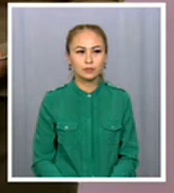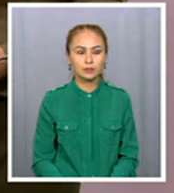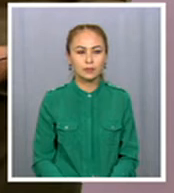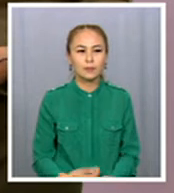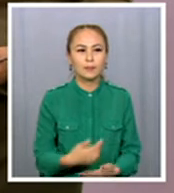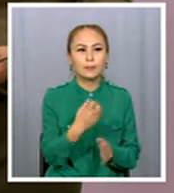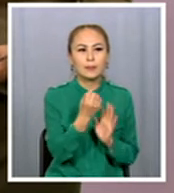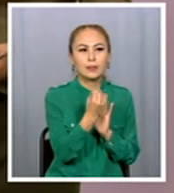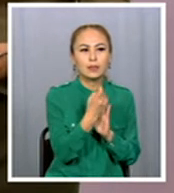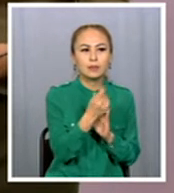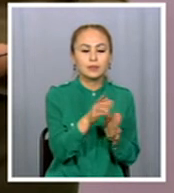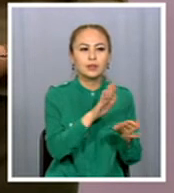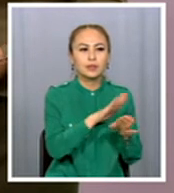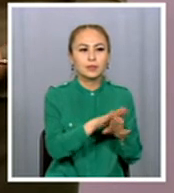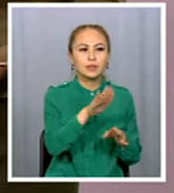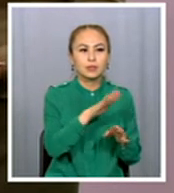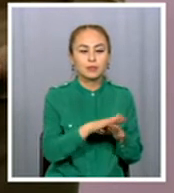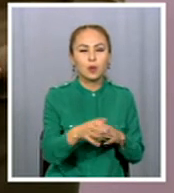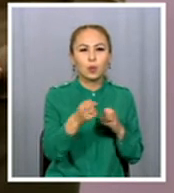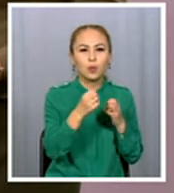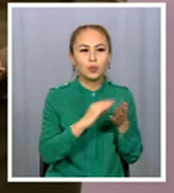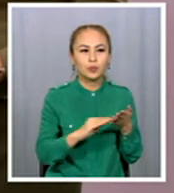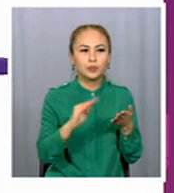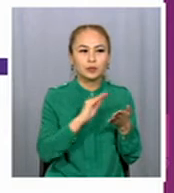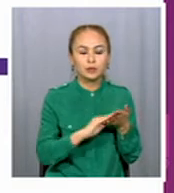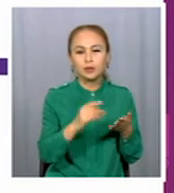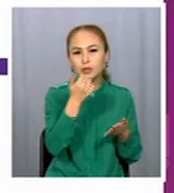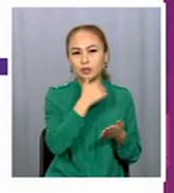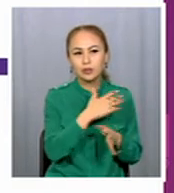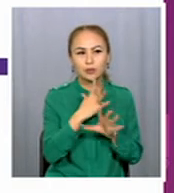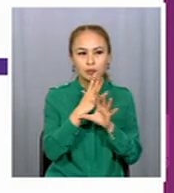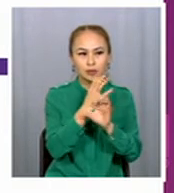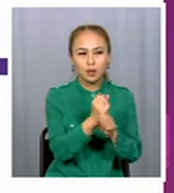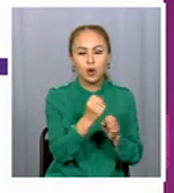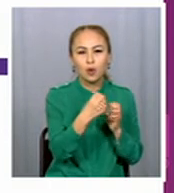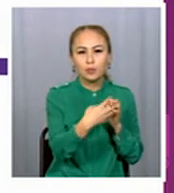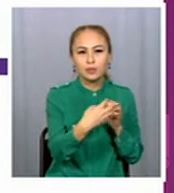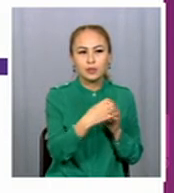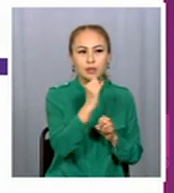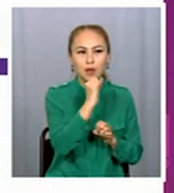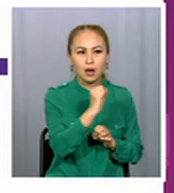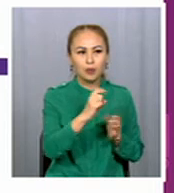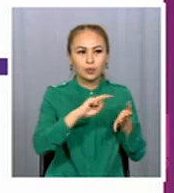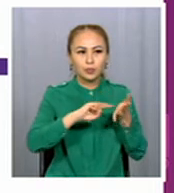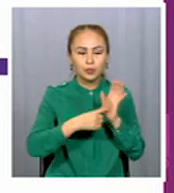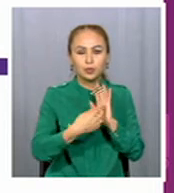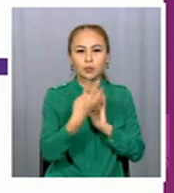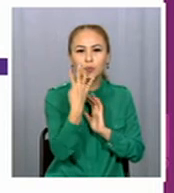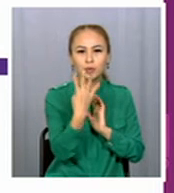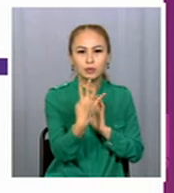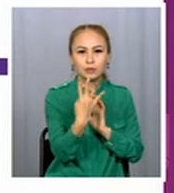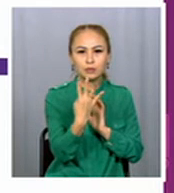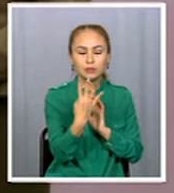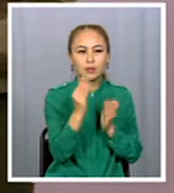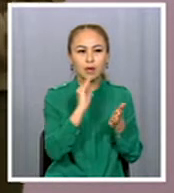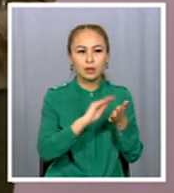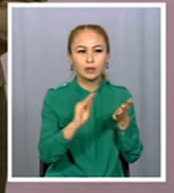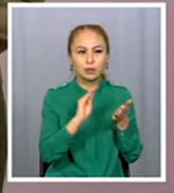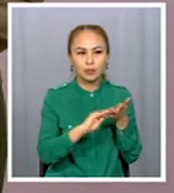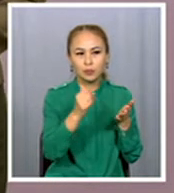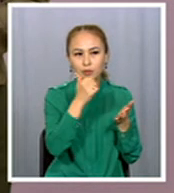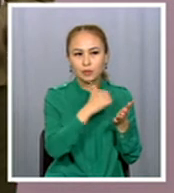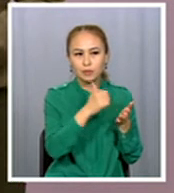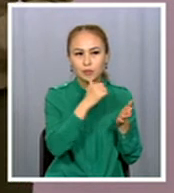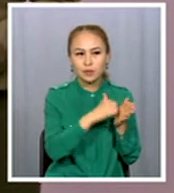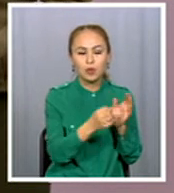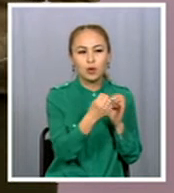11-ші тапсырма. Өрнектерді ықшамдаңдар. 15А мен 4-тің көбейтіндісін анықтаймыз. 15